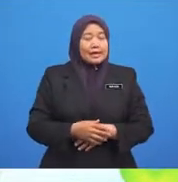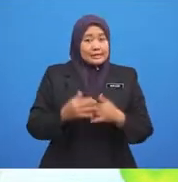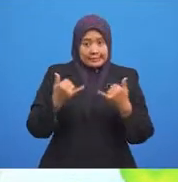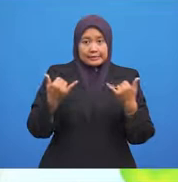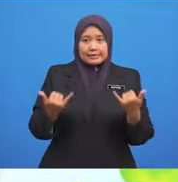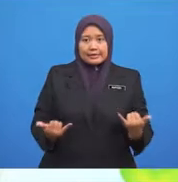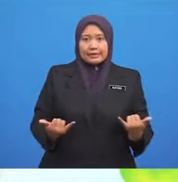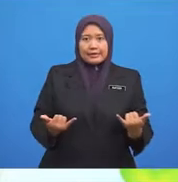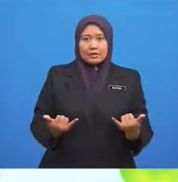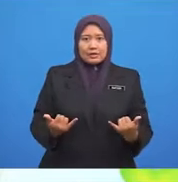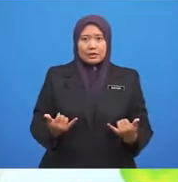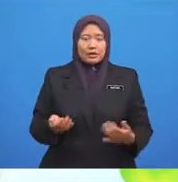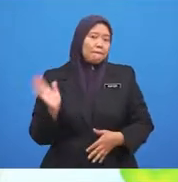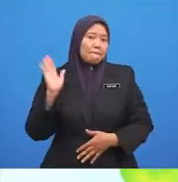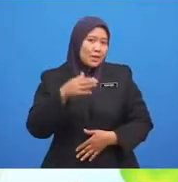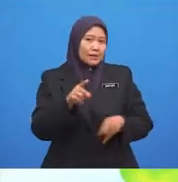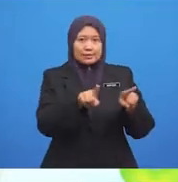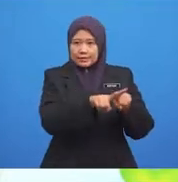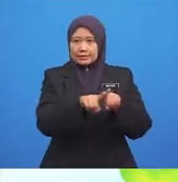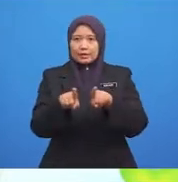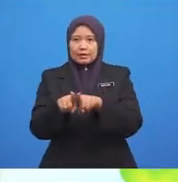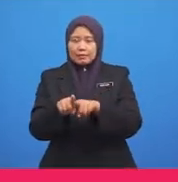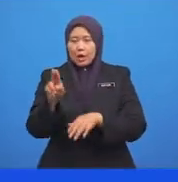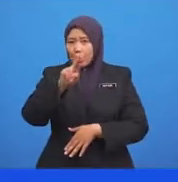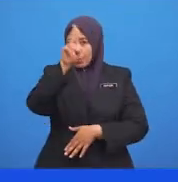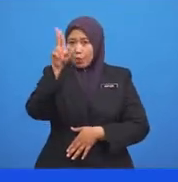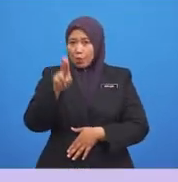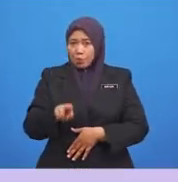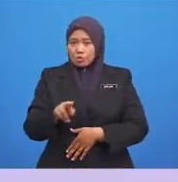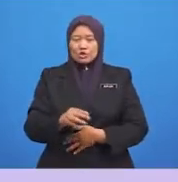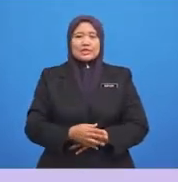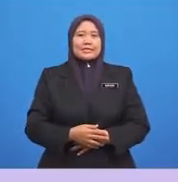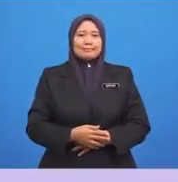Sekarang, mari sama-sama uji minda kita.